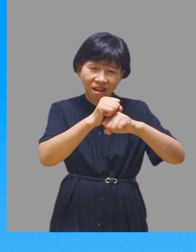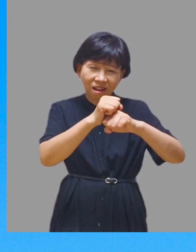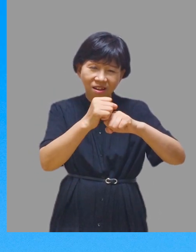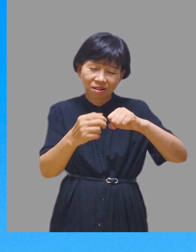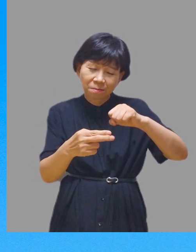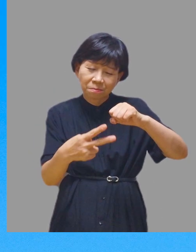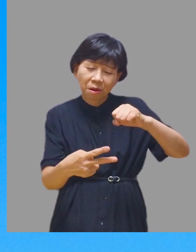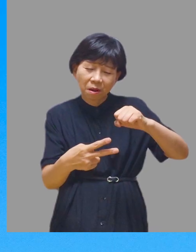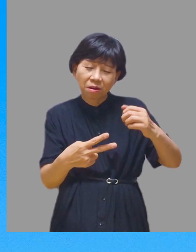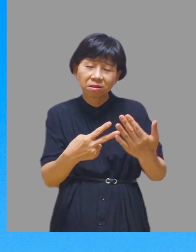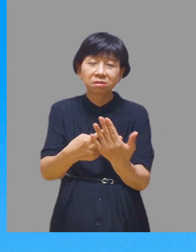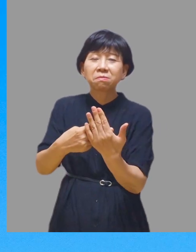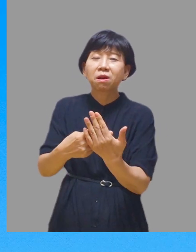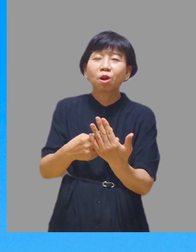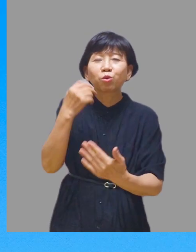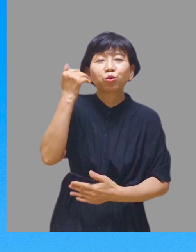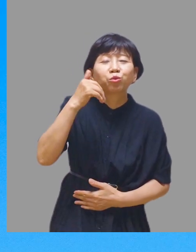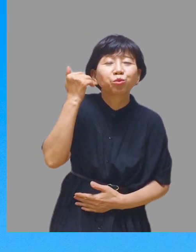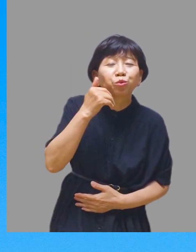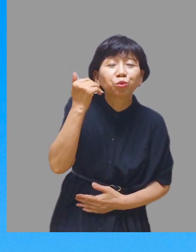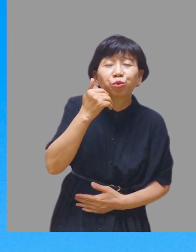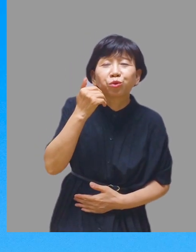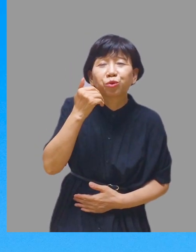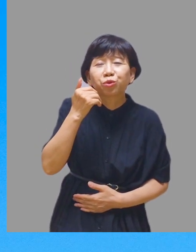멸하지 못하게 할 사람을 내가 그